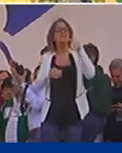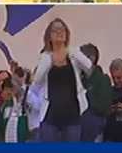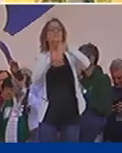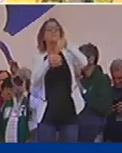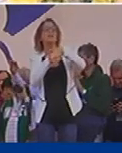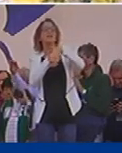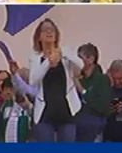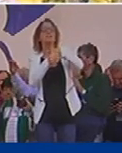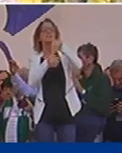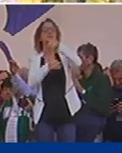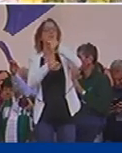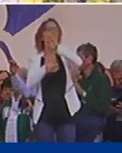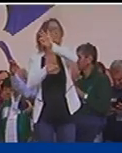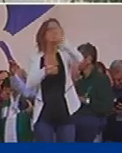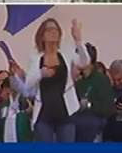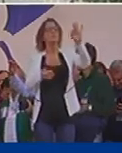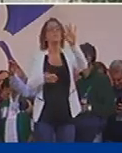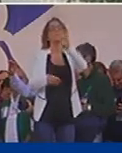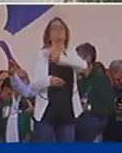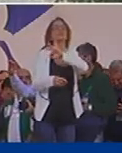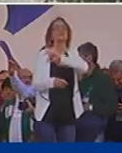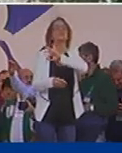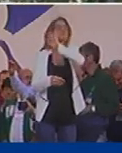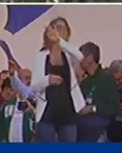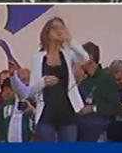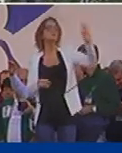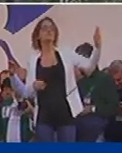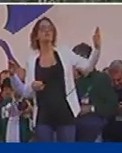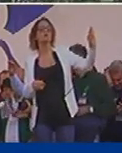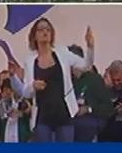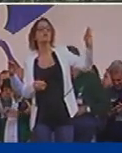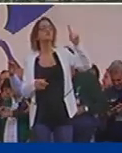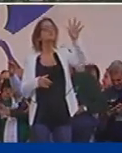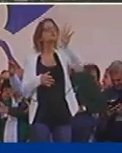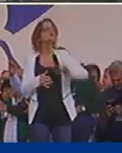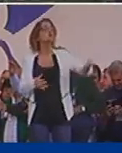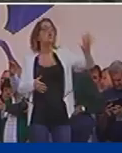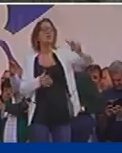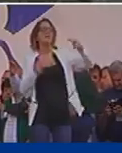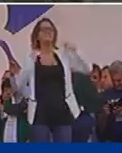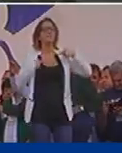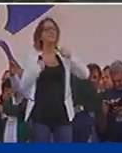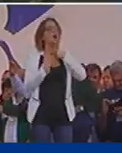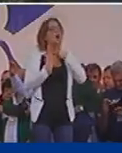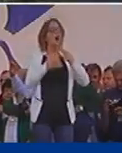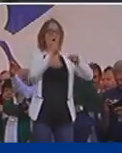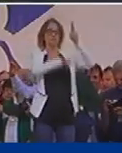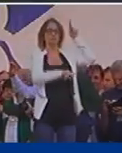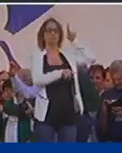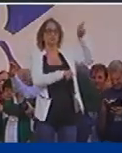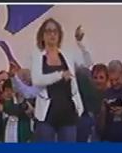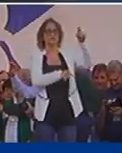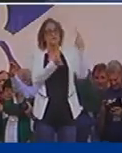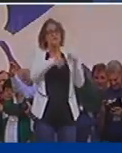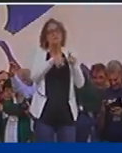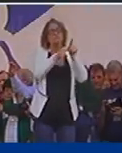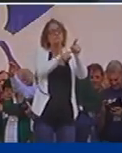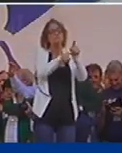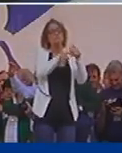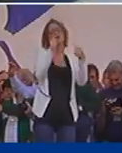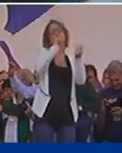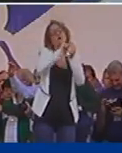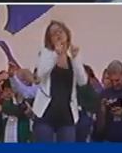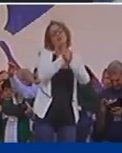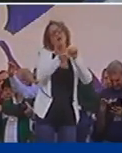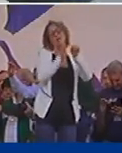a premiare, degli stipendi che vanno a premiare le zone dove la vita è più cara. Anche questa è una battaglia